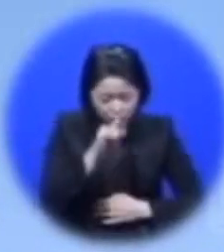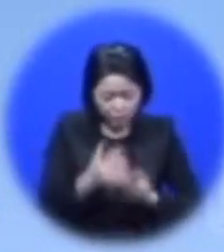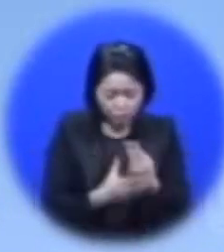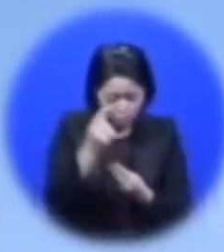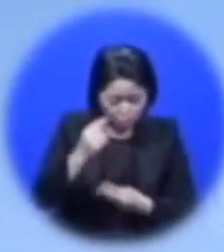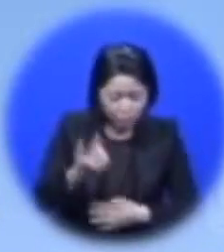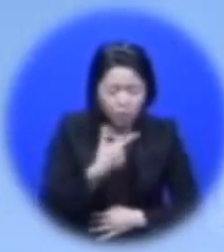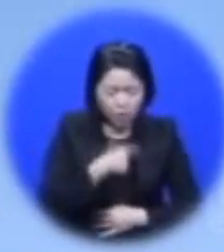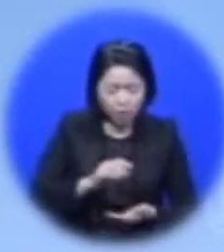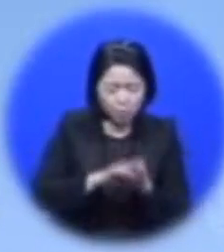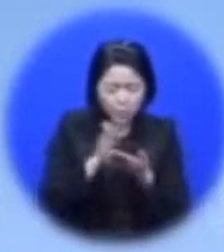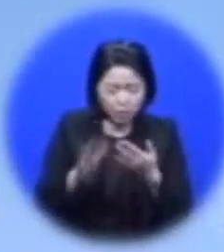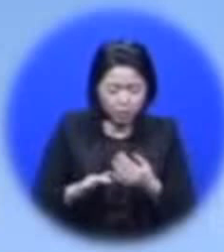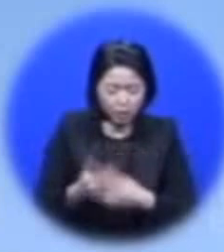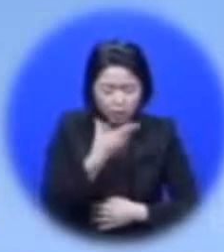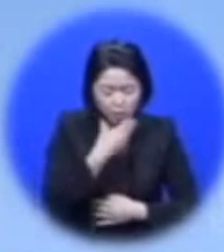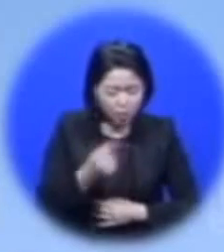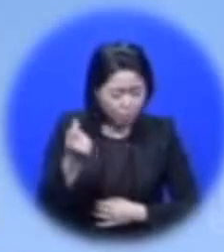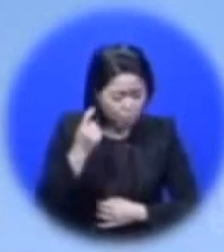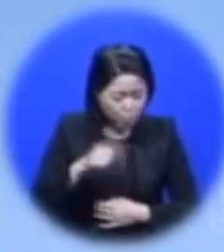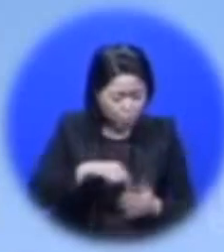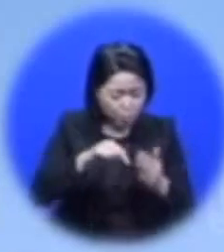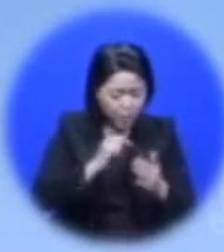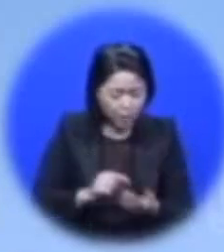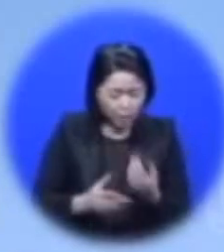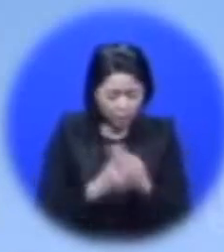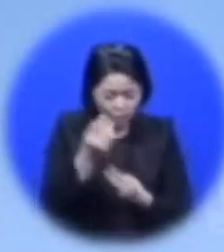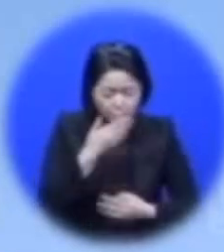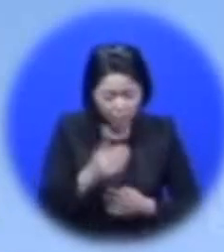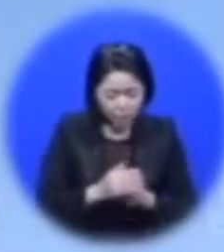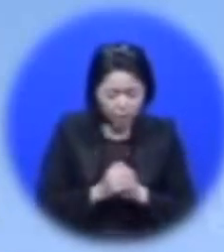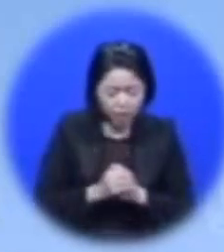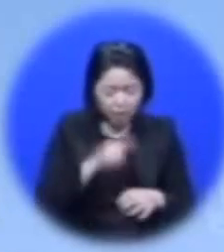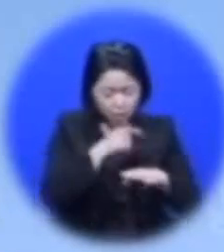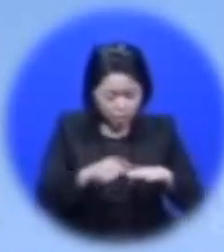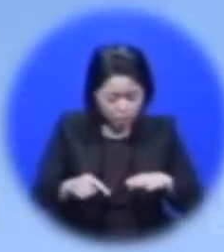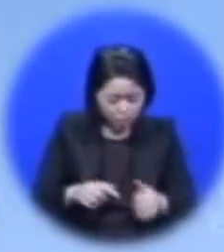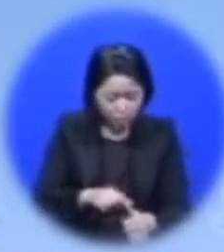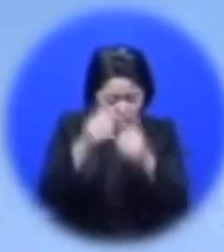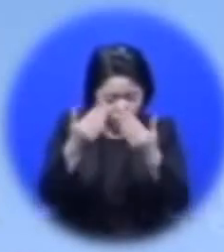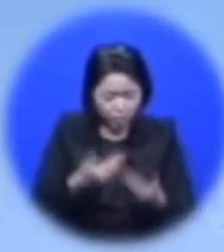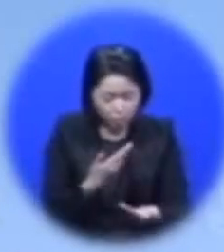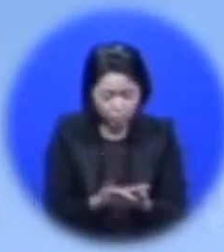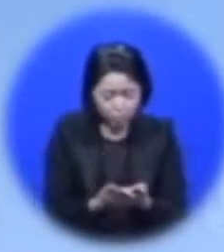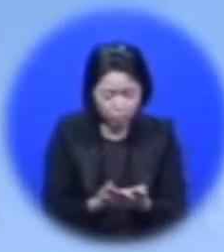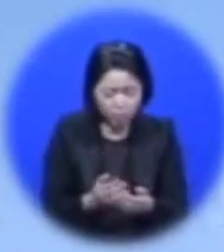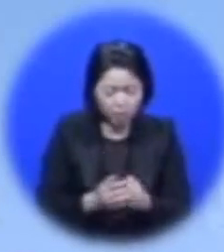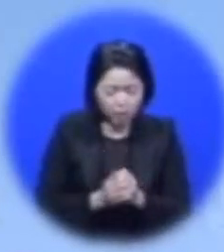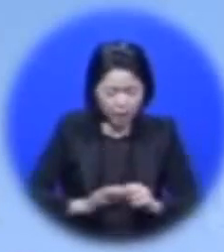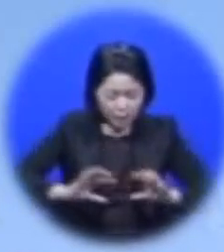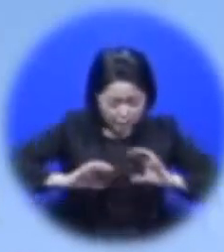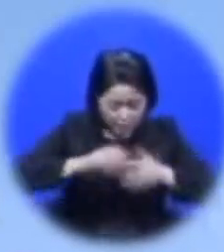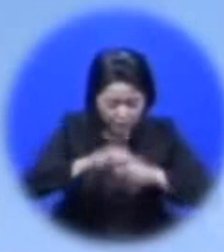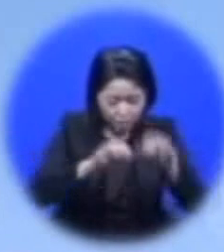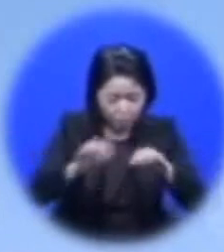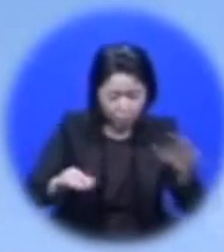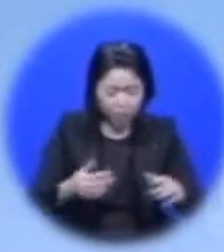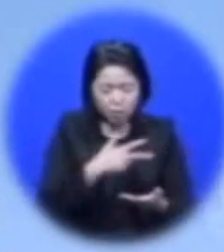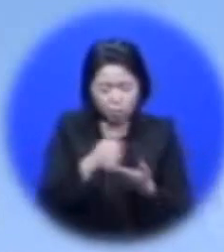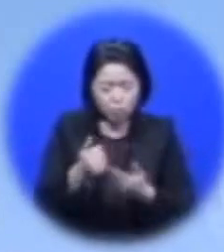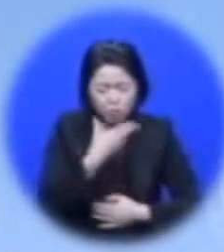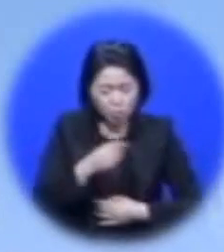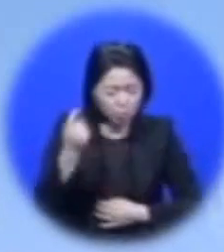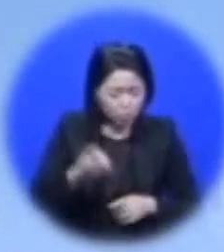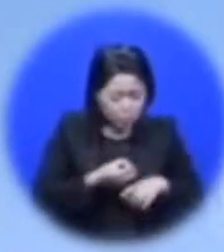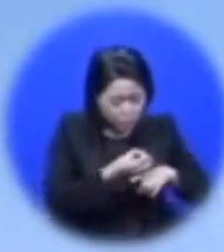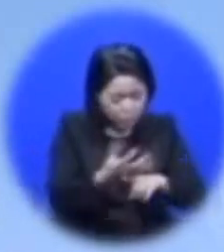이루어지기 원합니다. 복음만에 되게 해주소서. 북한에 있는 동포를 건져주소서. 세계 열방에 주의 복음이 전해지게